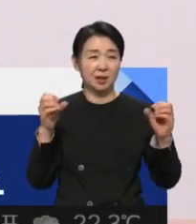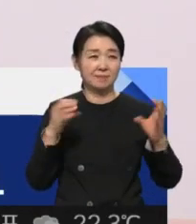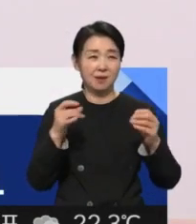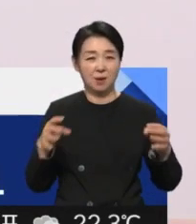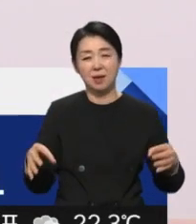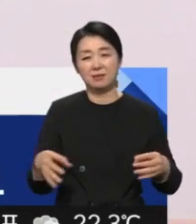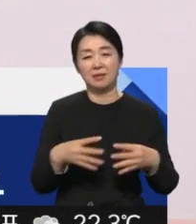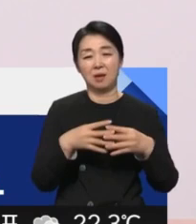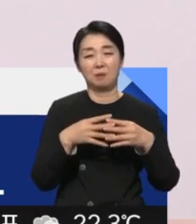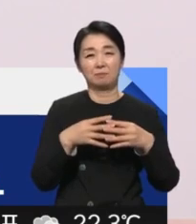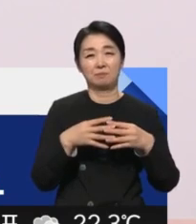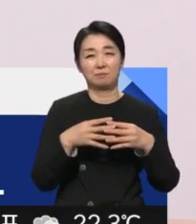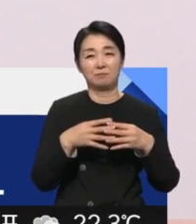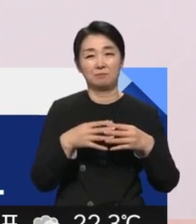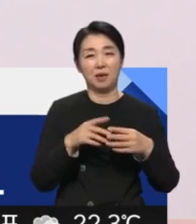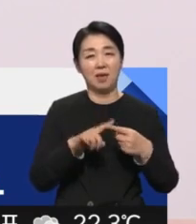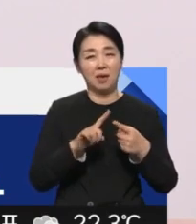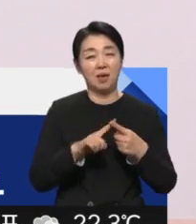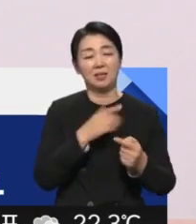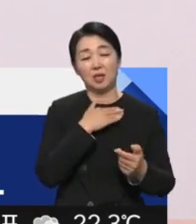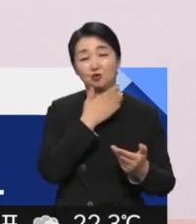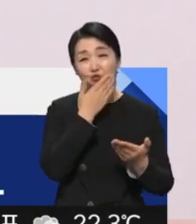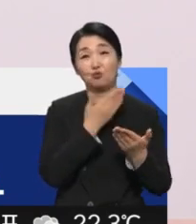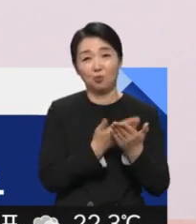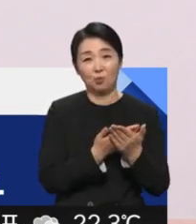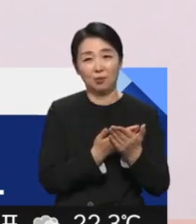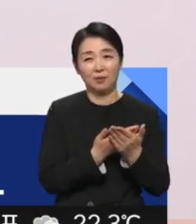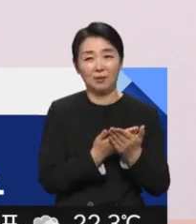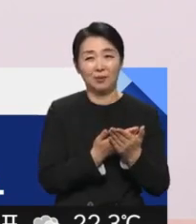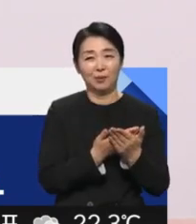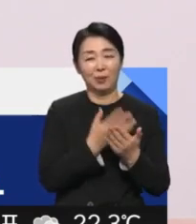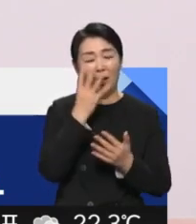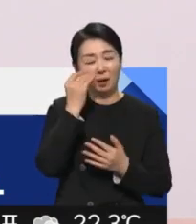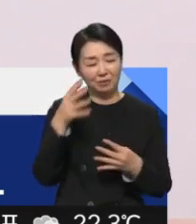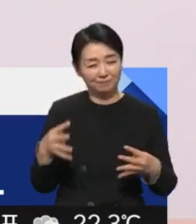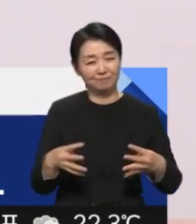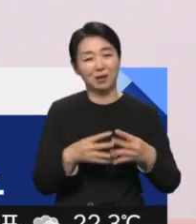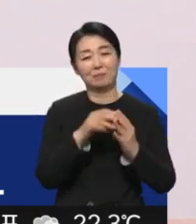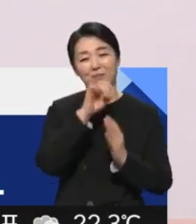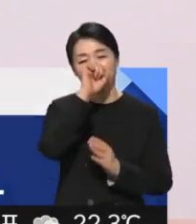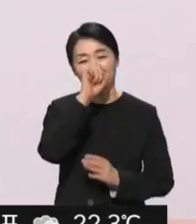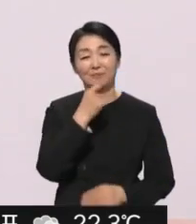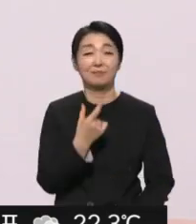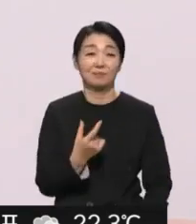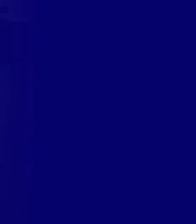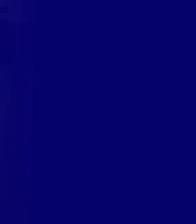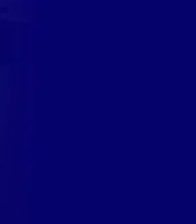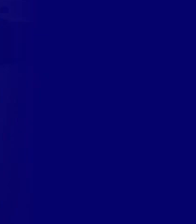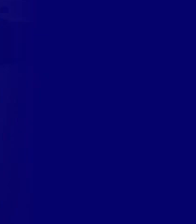타협으로 합의하는 게 제일 중요하다고 보기 때문에 원만한 협의가 되면 좋겠다는 말씀 한번 드립니다.